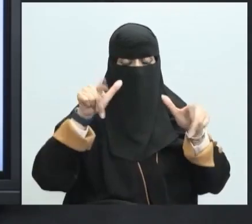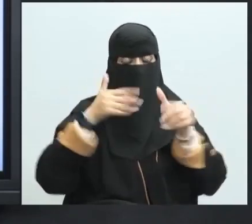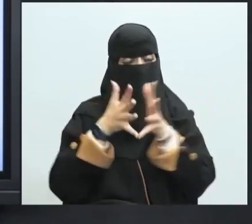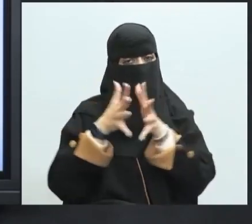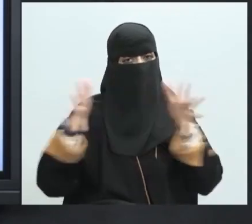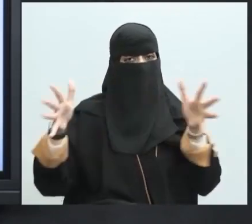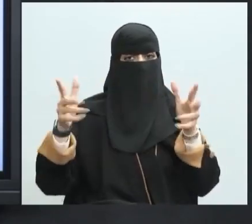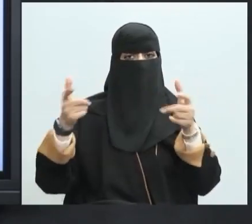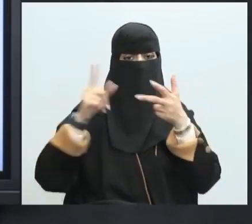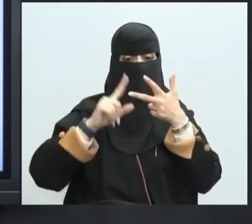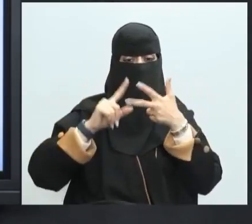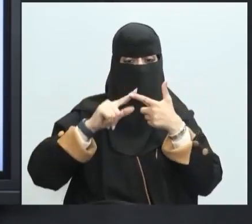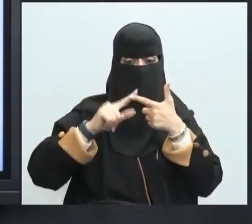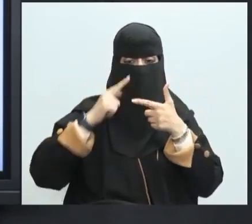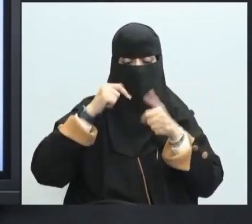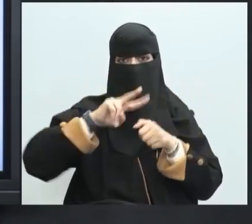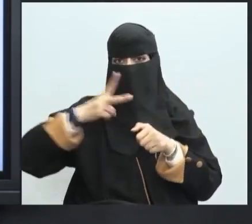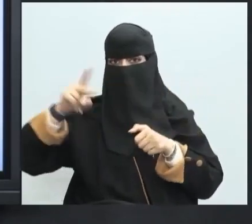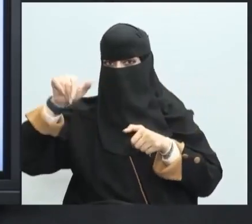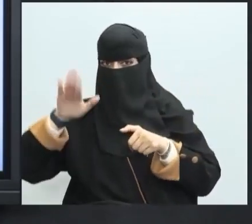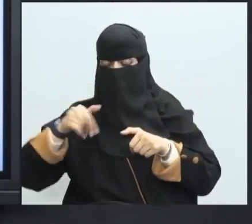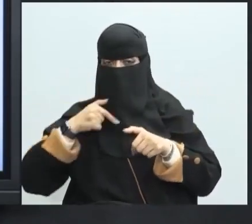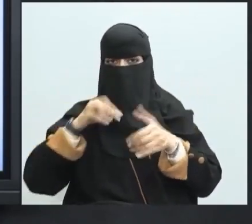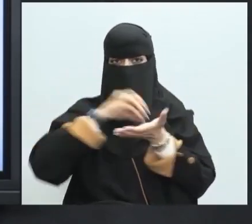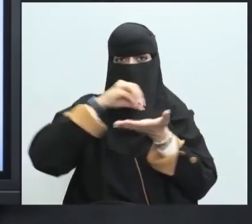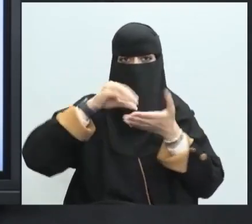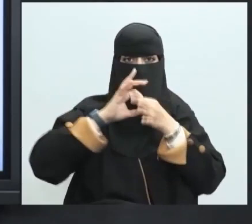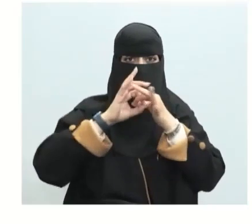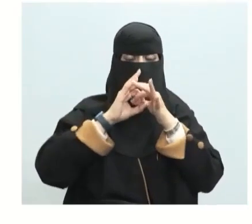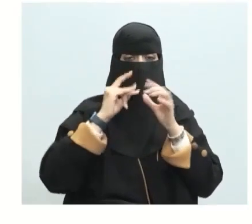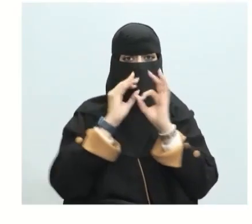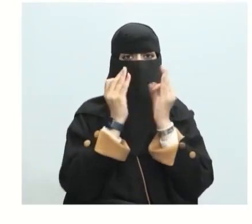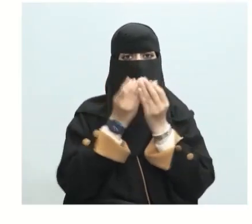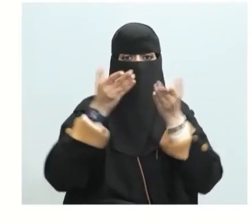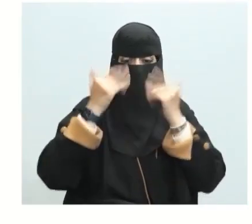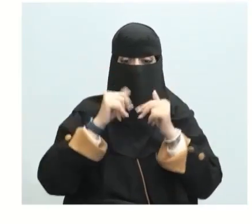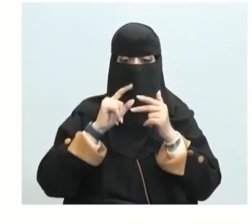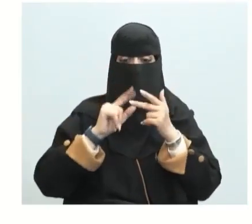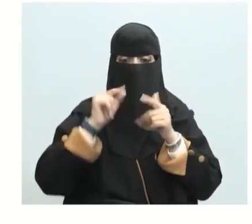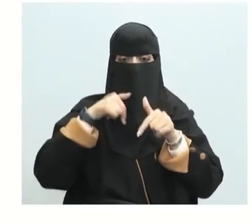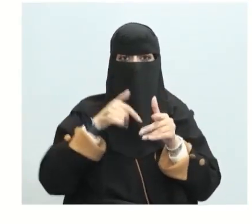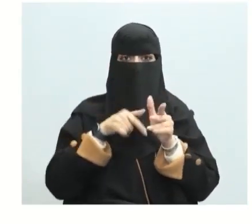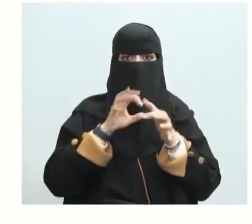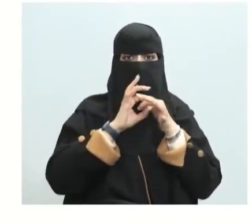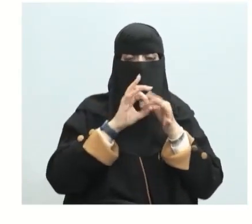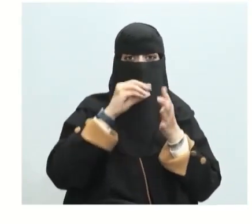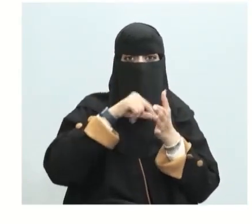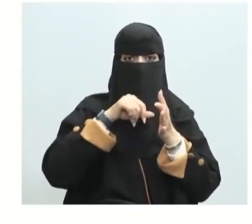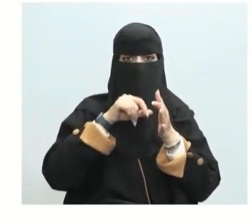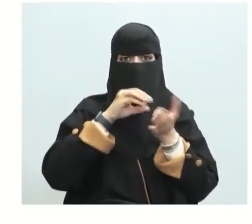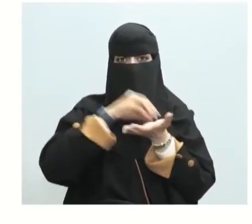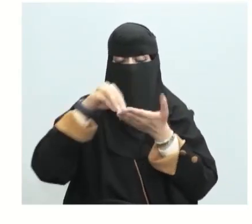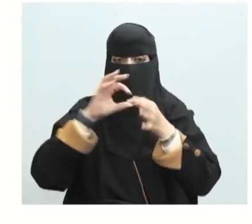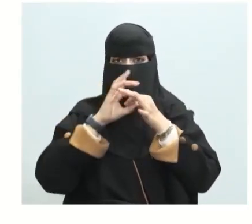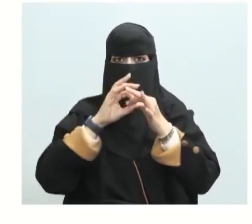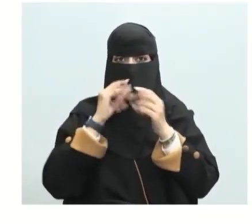الواسع والمتعدد لوسائل التواصل الاجتماعي ايضا وسائل التواصل بين المتعه والمضره تكون